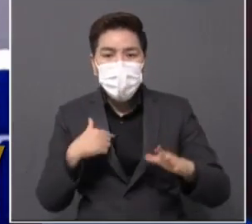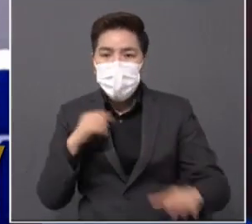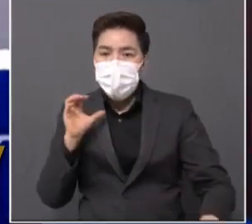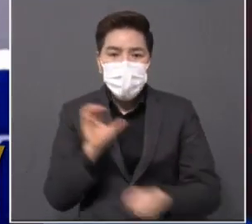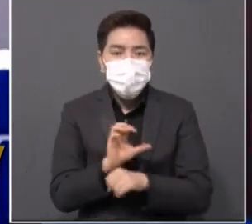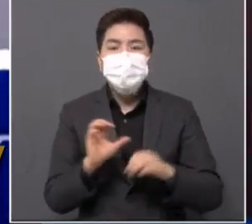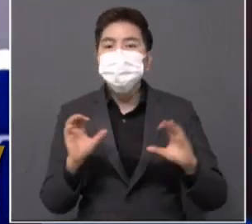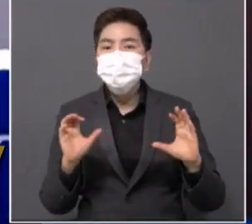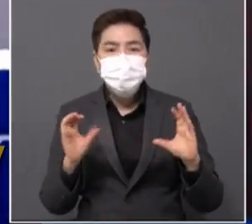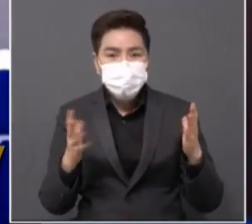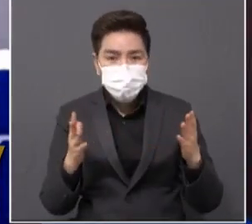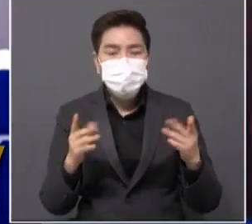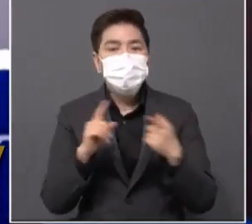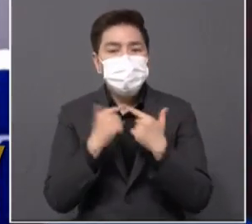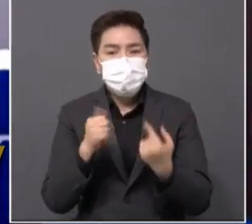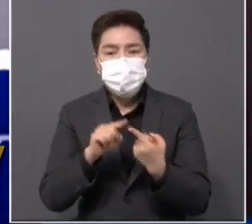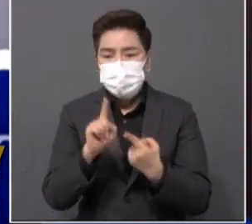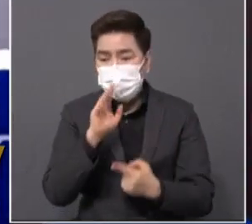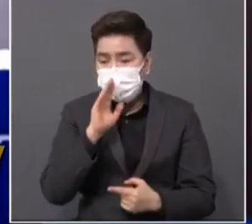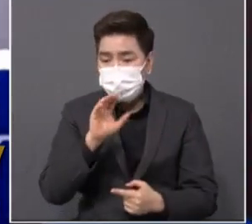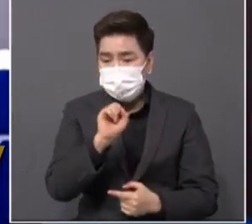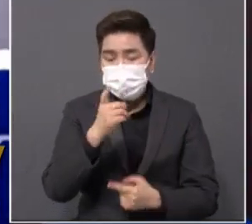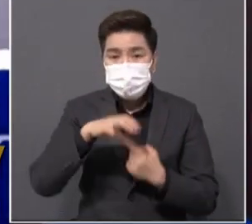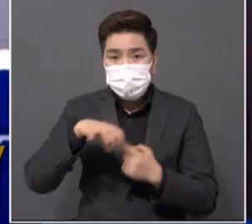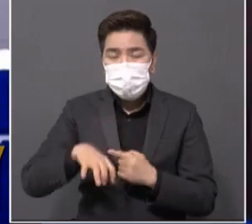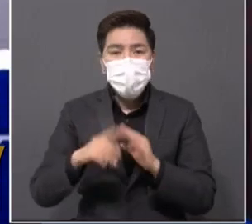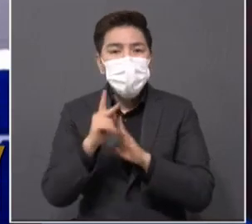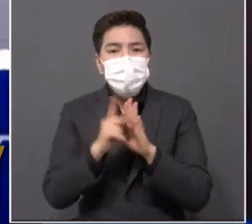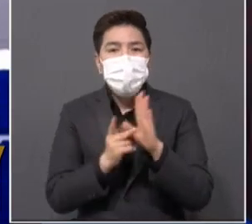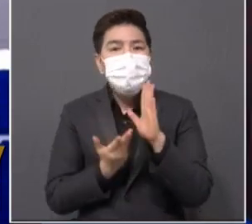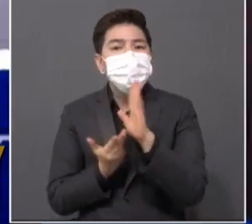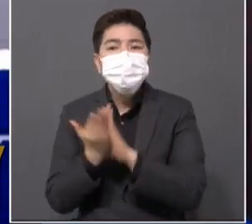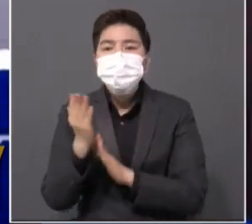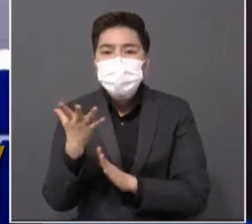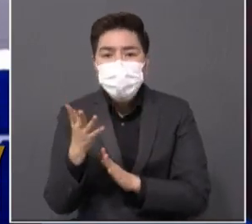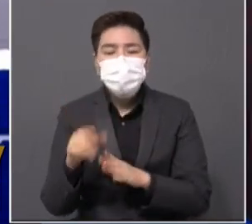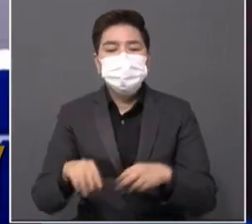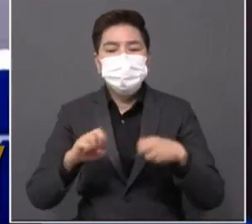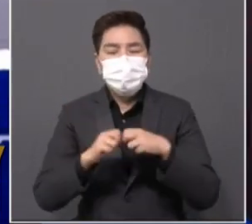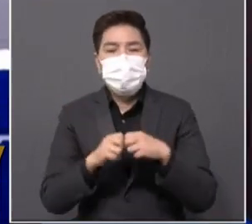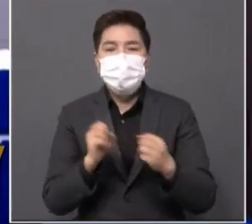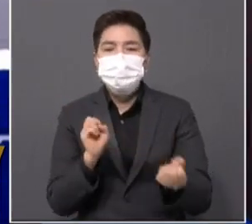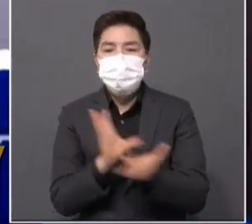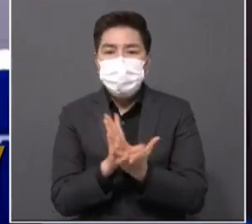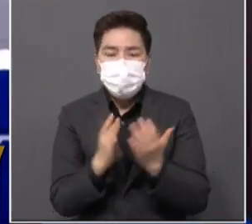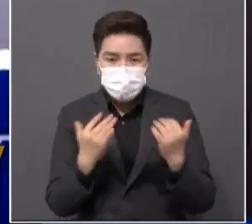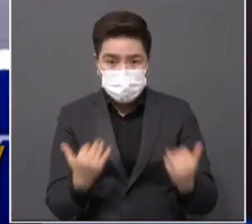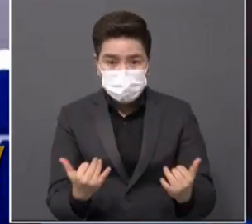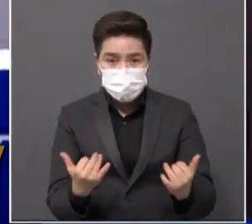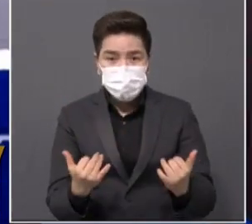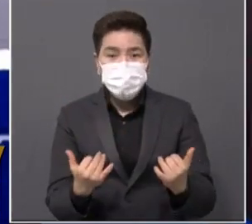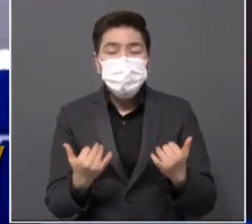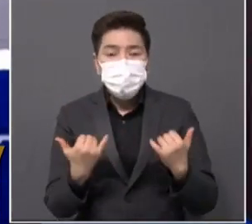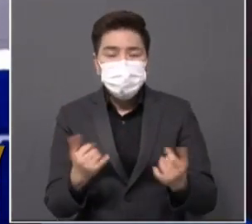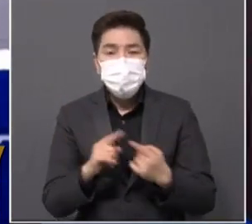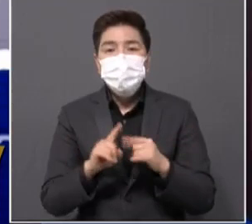คุมของกฎหมายพ.บ.กัชากันชงแต่เบอสภาพผแทรัสดอนไม่ผานรางกฎหมายดงกลาวนะครับก็ทำใหมปัญหาเกิดขึ้นอยู่ในขนาด